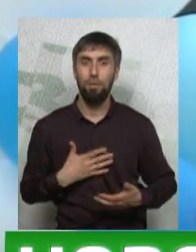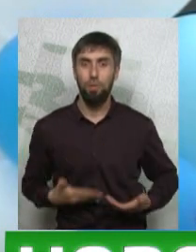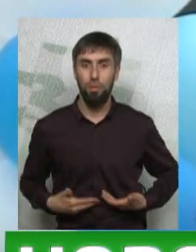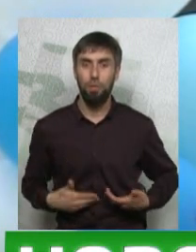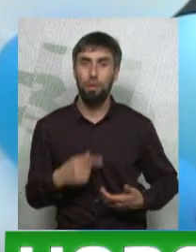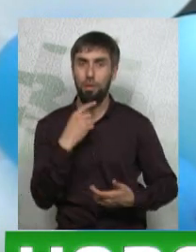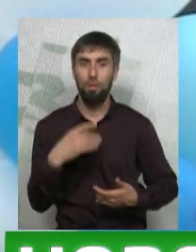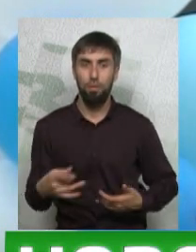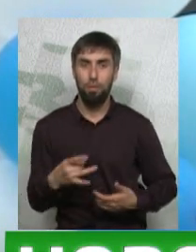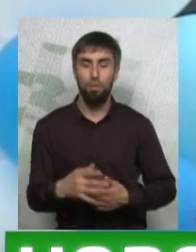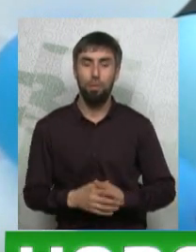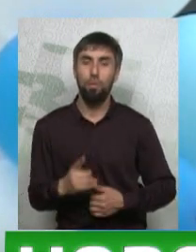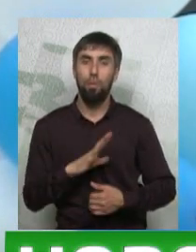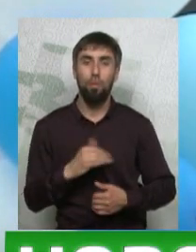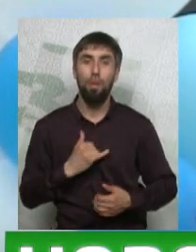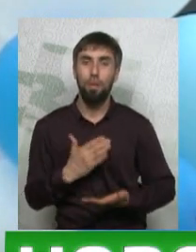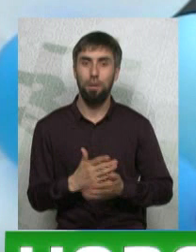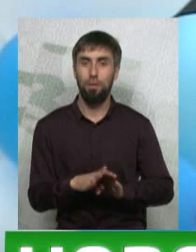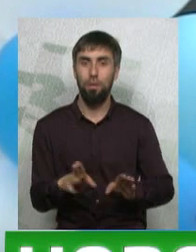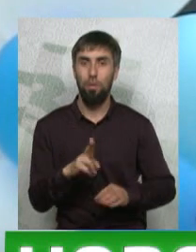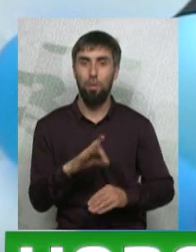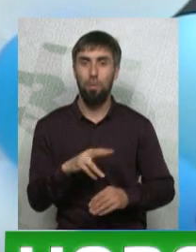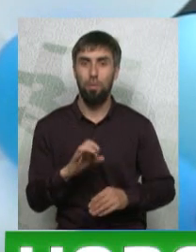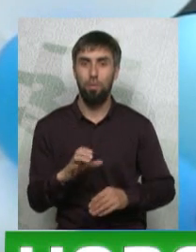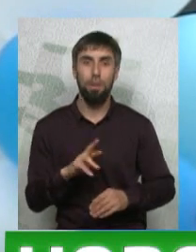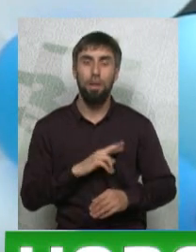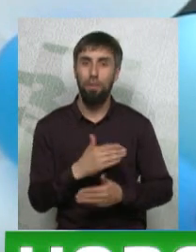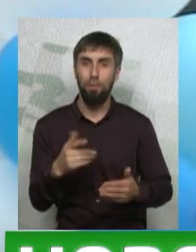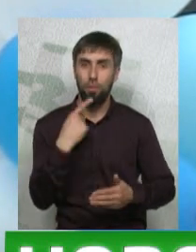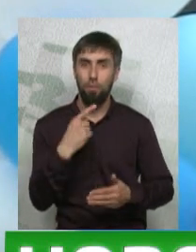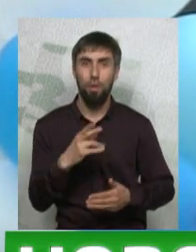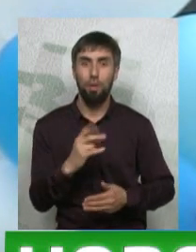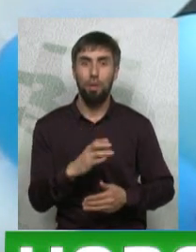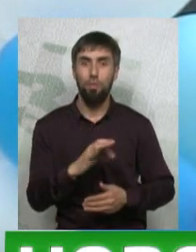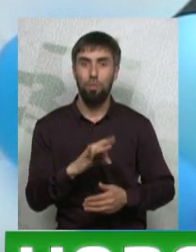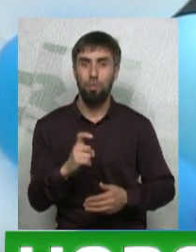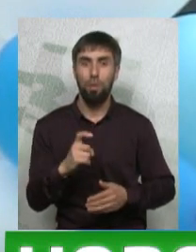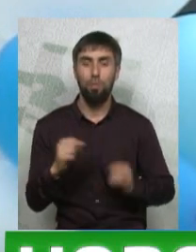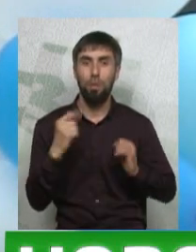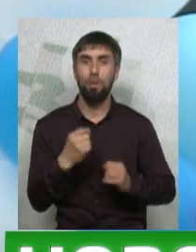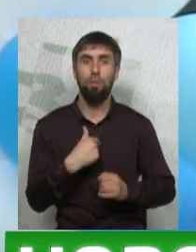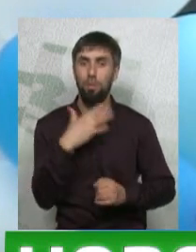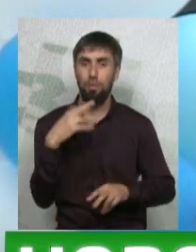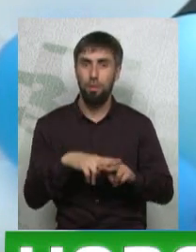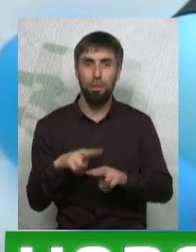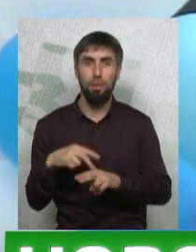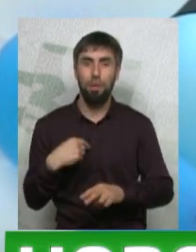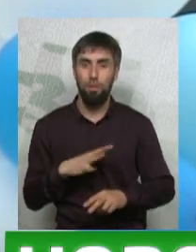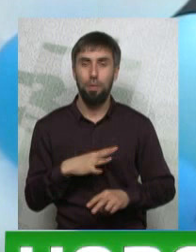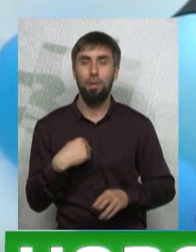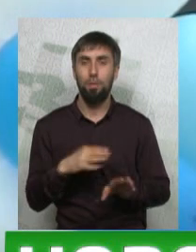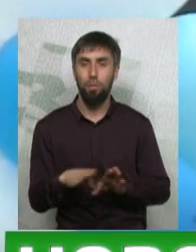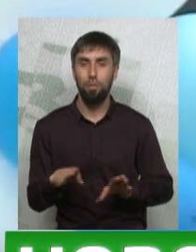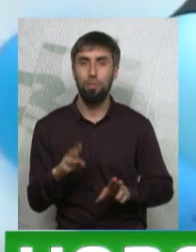жителей, республику, что у нас есть такой комплекс. Я вам скажу, на сборах спортсмены много где были. Я тоже